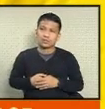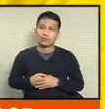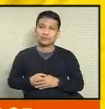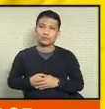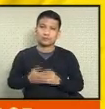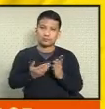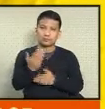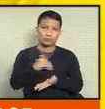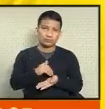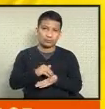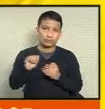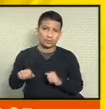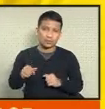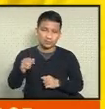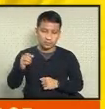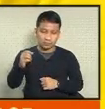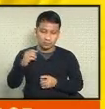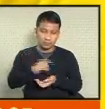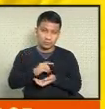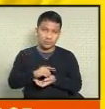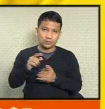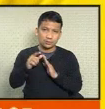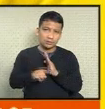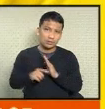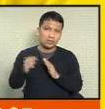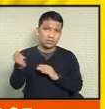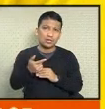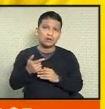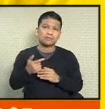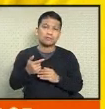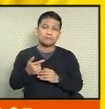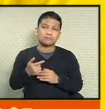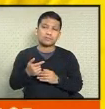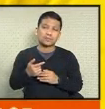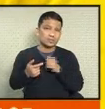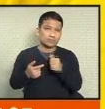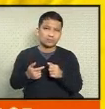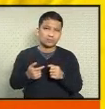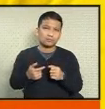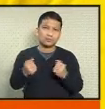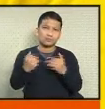through Dr. Serna and Dr. Ibanez, Attorney Ibanez, and then hindi naman